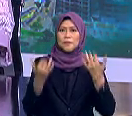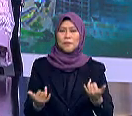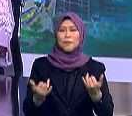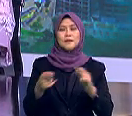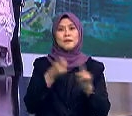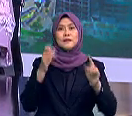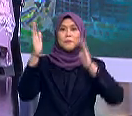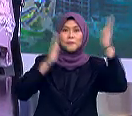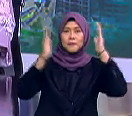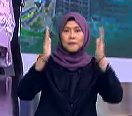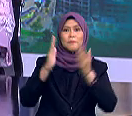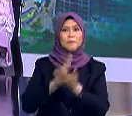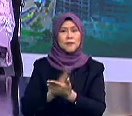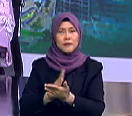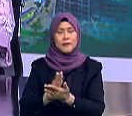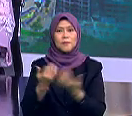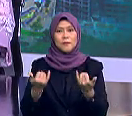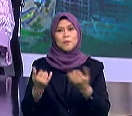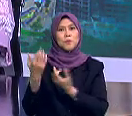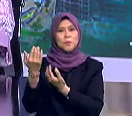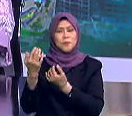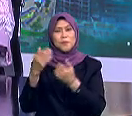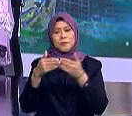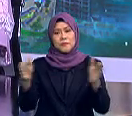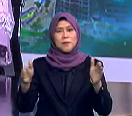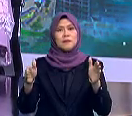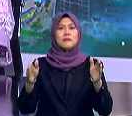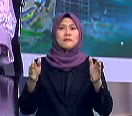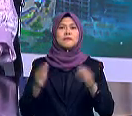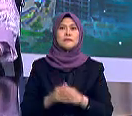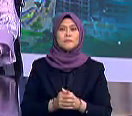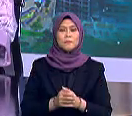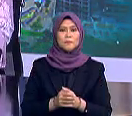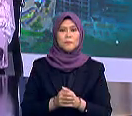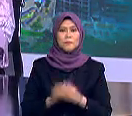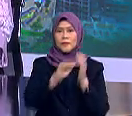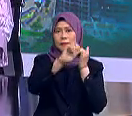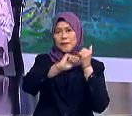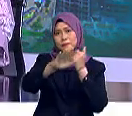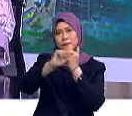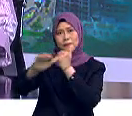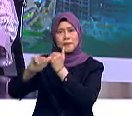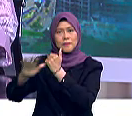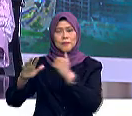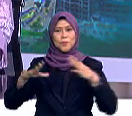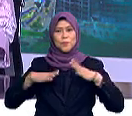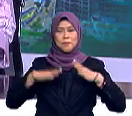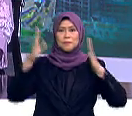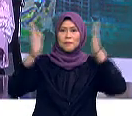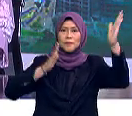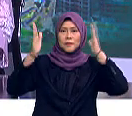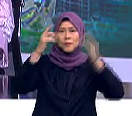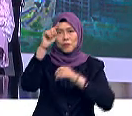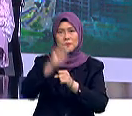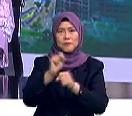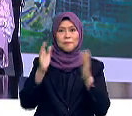pelancongan domestik sementara menunggu pintu masuk pelancong luar negara dibuka semula. Ini termasuk kempen Cuti-Cuti Malaysia khas untuk